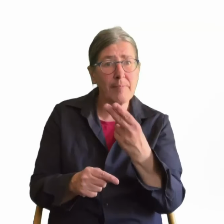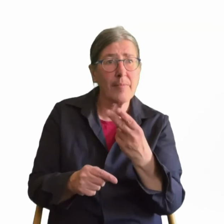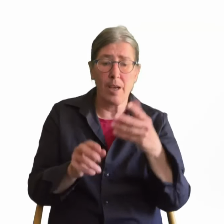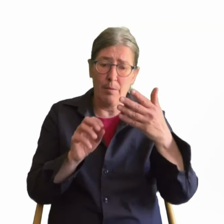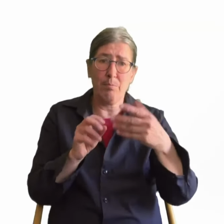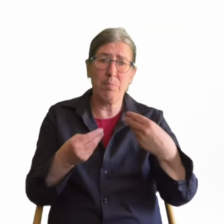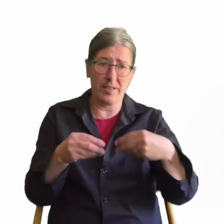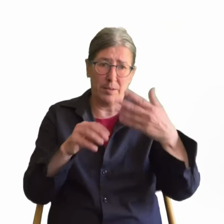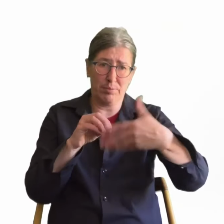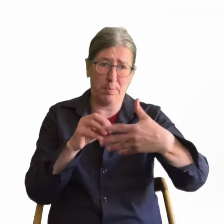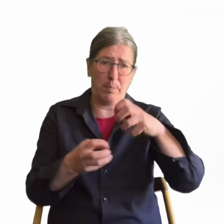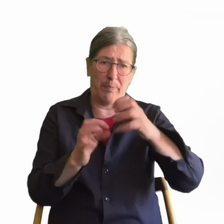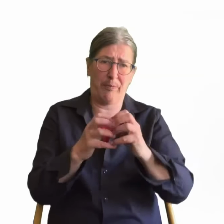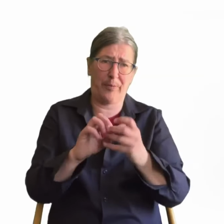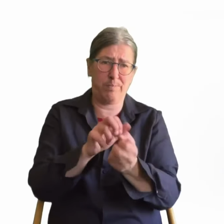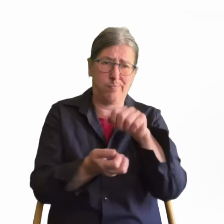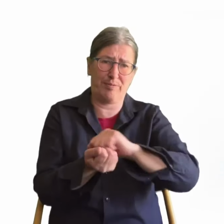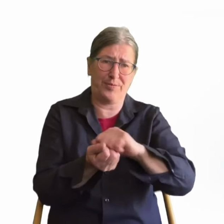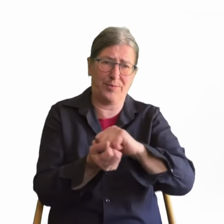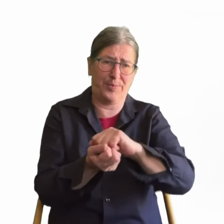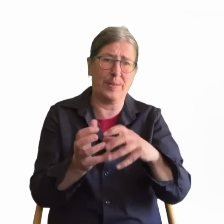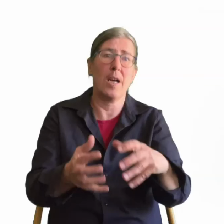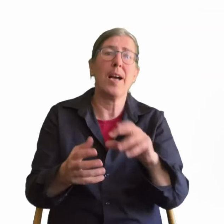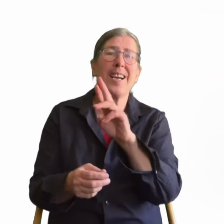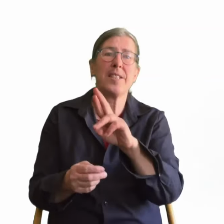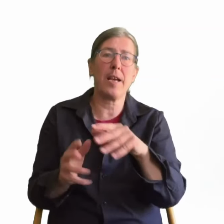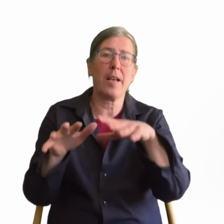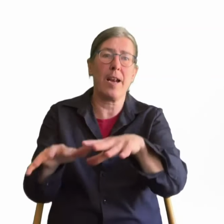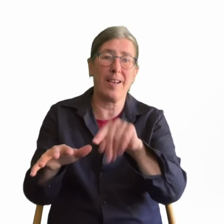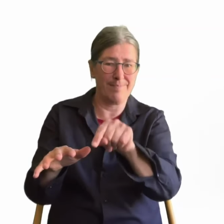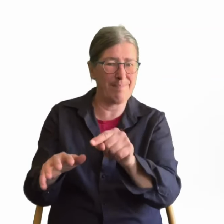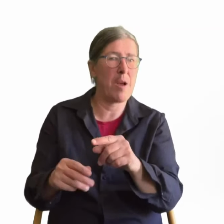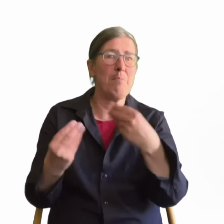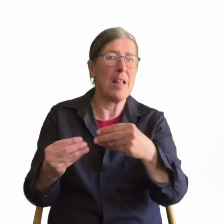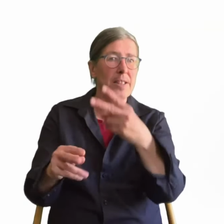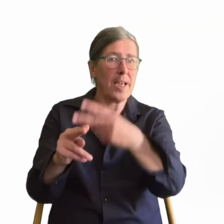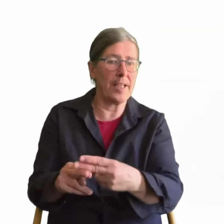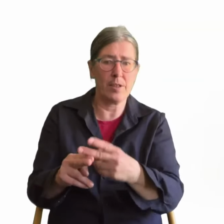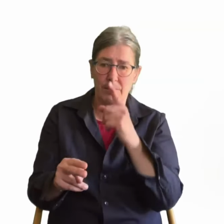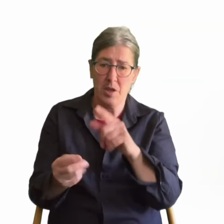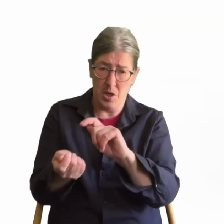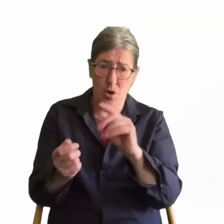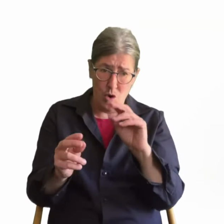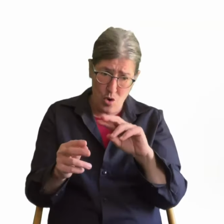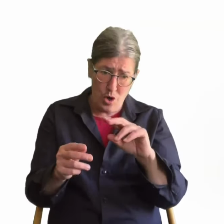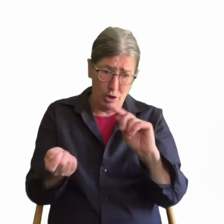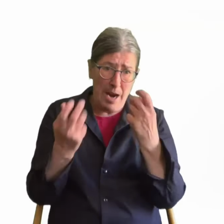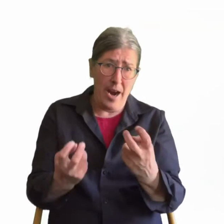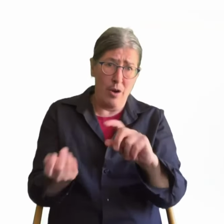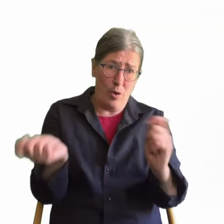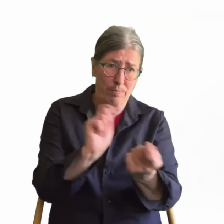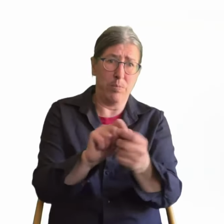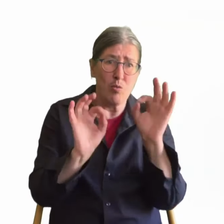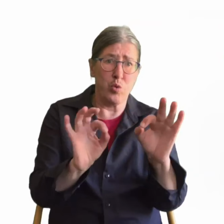ihr so zerschreddertes Plastik in einer Recyclinganlage. Aber aus diesen Plastikresten lässt sich nur ganz schwer guter